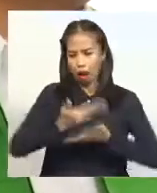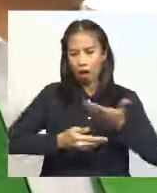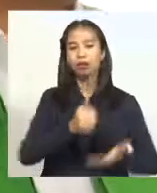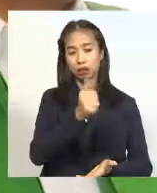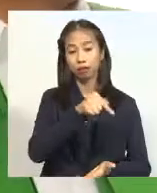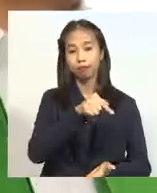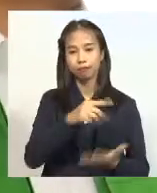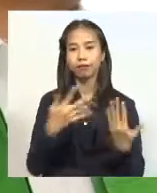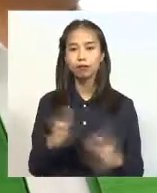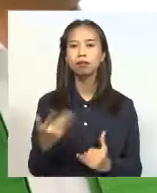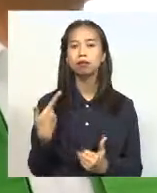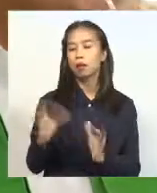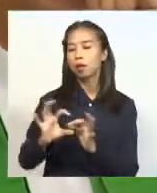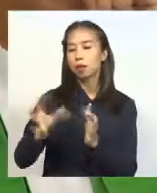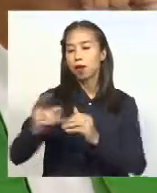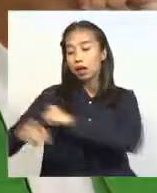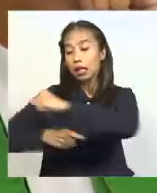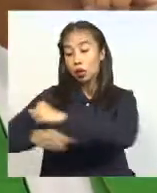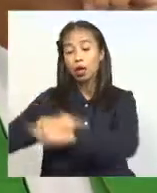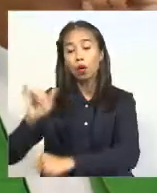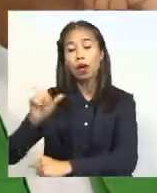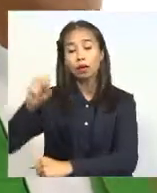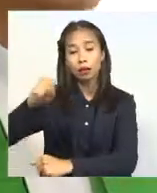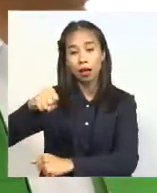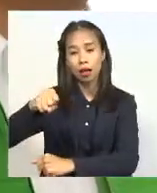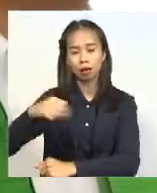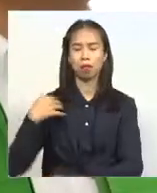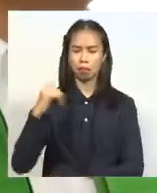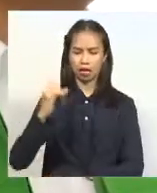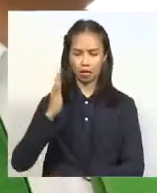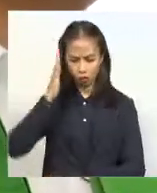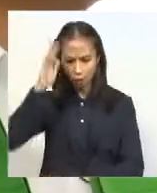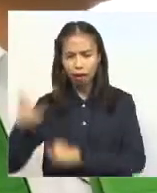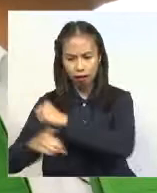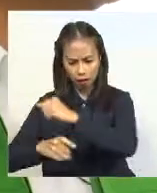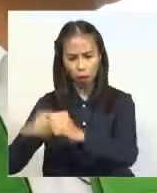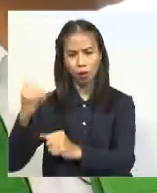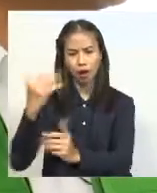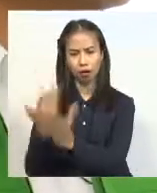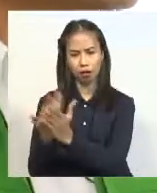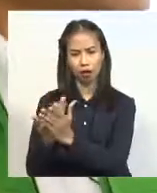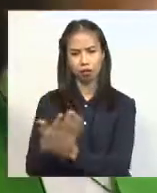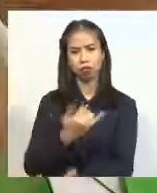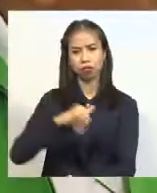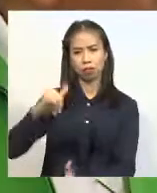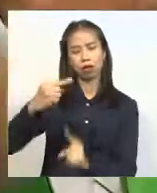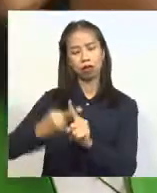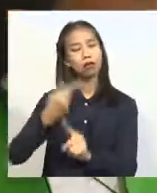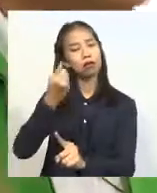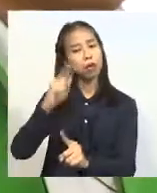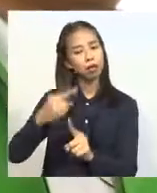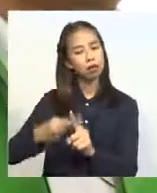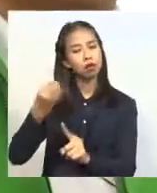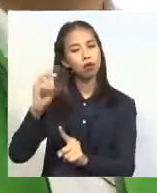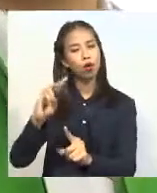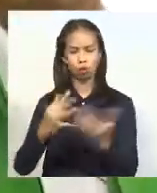แล้วก็อีกอย่างหนึ่งมันยังไม่เกี่ยวใช่ไหมวันนั้นอาจจะไม่ได้อาจจะได้ก็ได้พฤศจิกาธันวาอาจจะได้ก็ได้ชั่วโมงนี้ไม่ใ